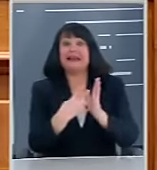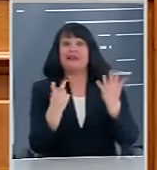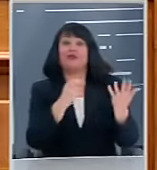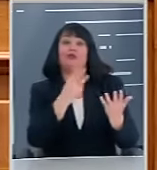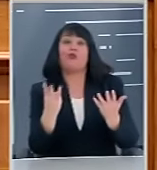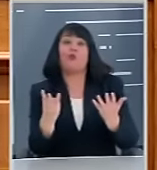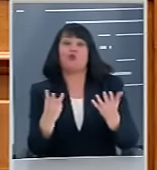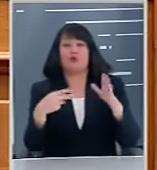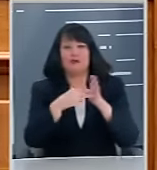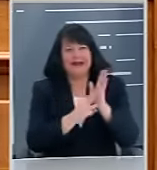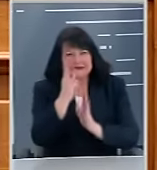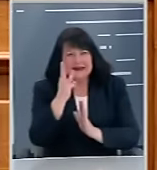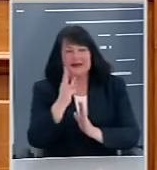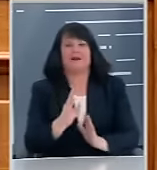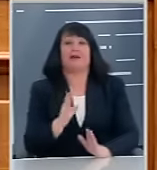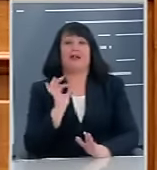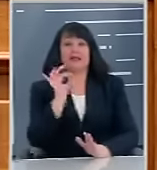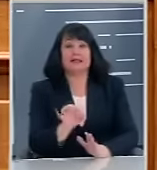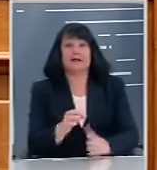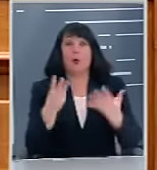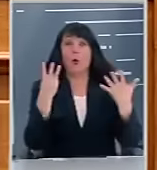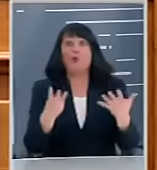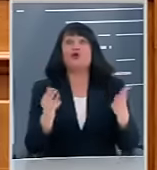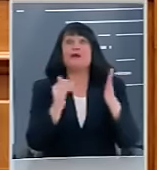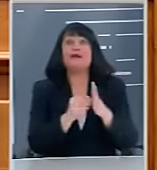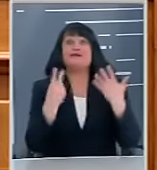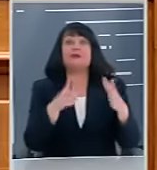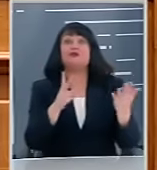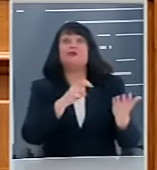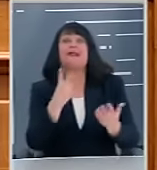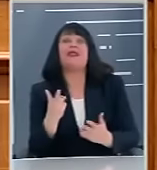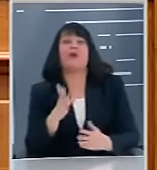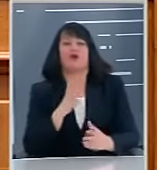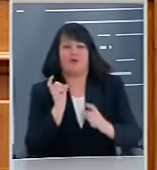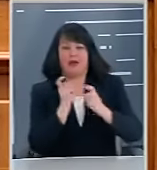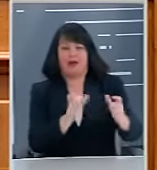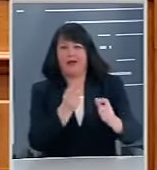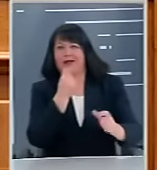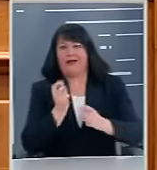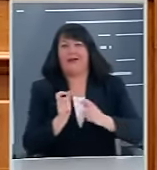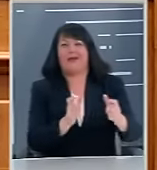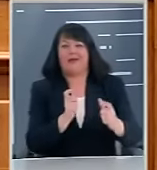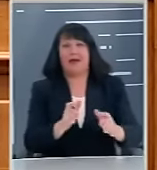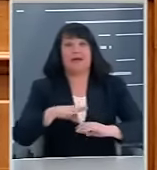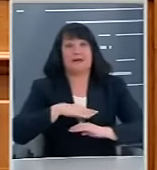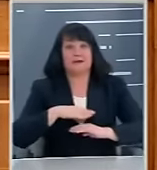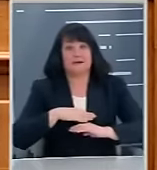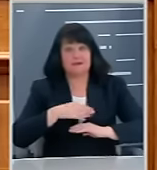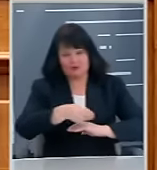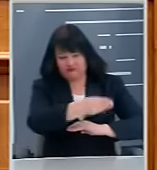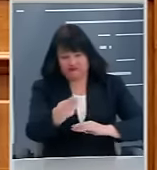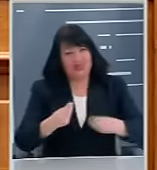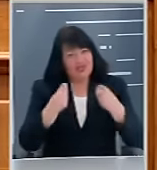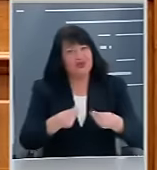4.078 το 2013, έφτασε στις 8.772. Οι ένοπλες δυνάμεις προσέφεραν στο κοινωνικό